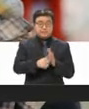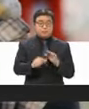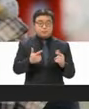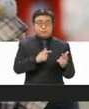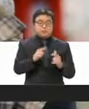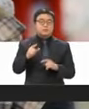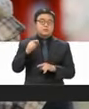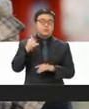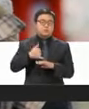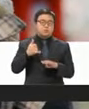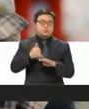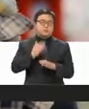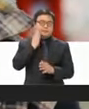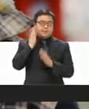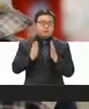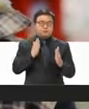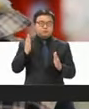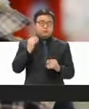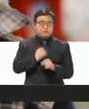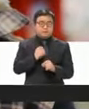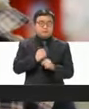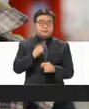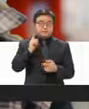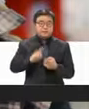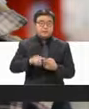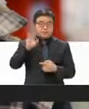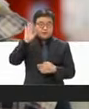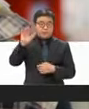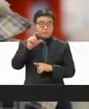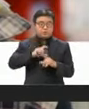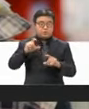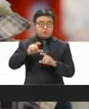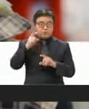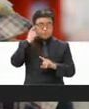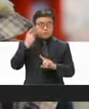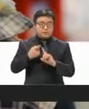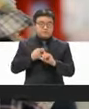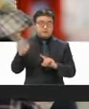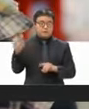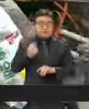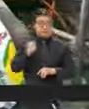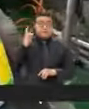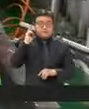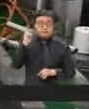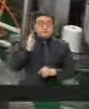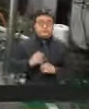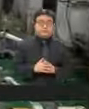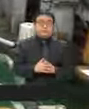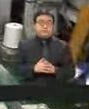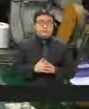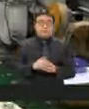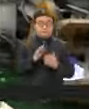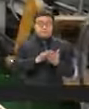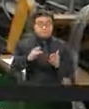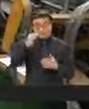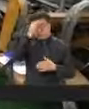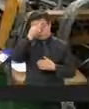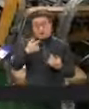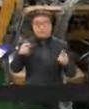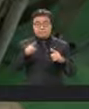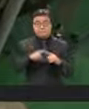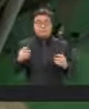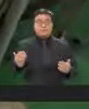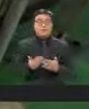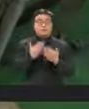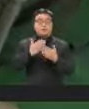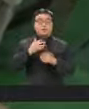이 농산물들을 생산하는지에 대해서 더 이제 앞으로는 점점 관심을 가지게 될 것이고. 스마트 기술과 더불어 발전한